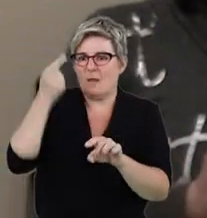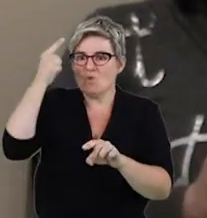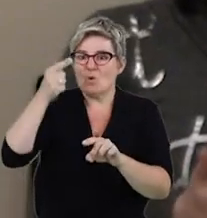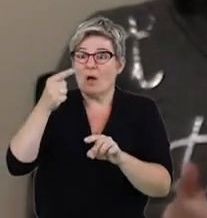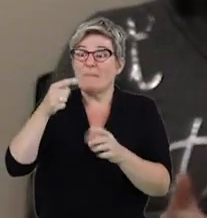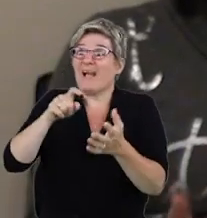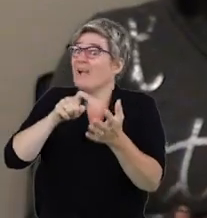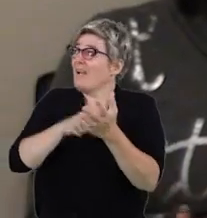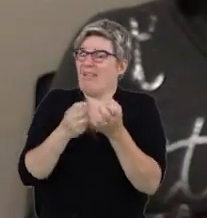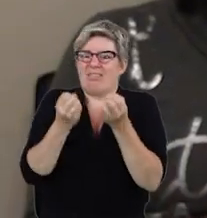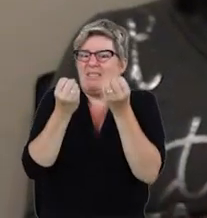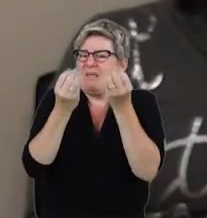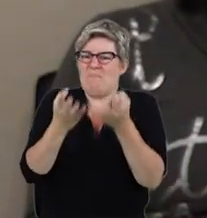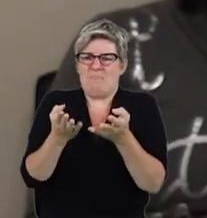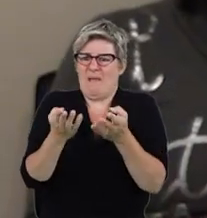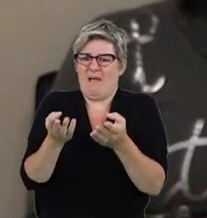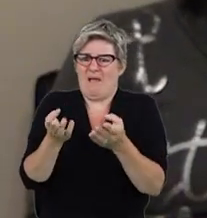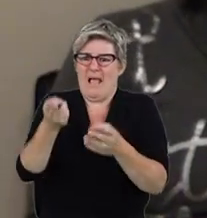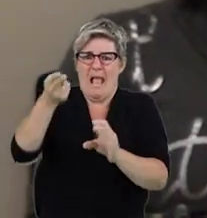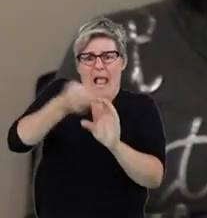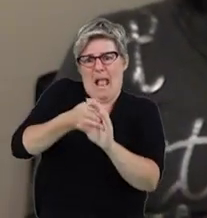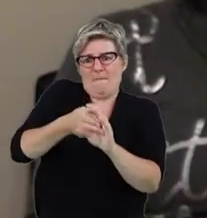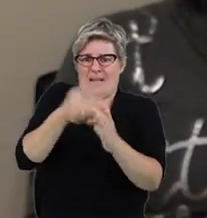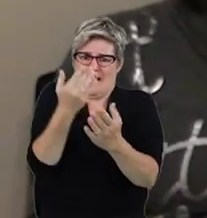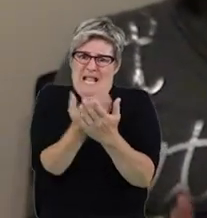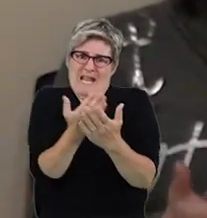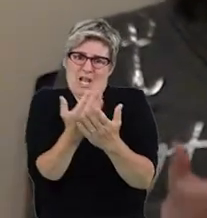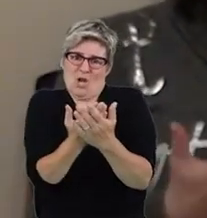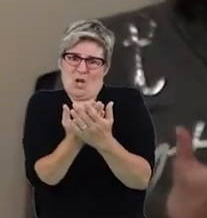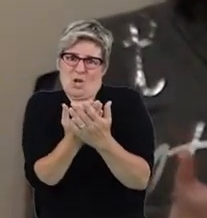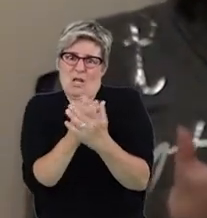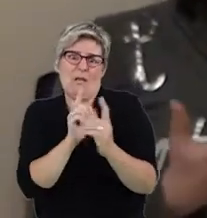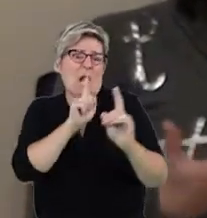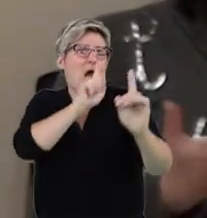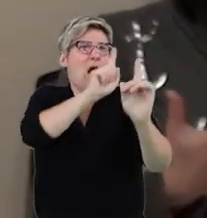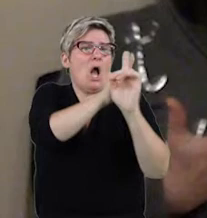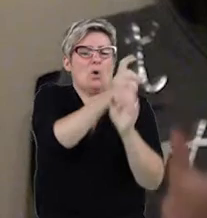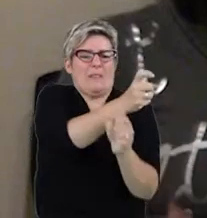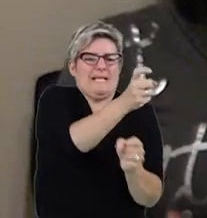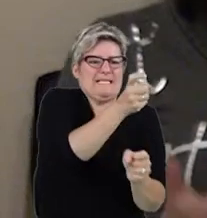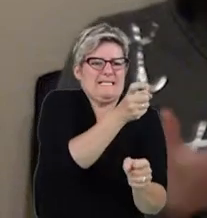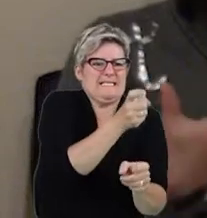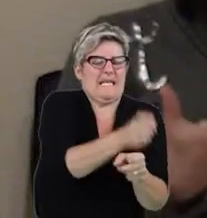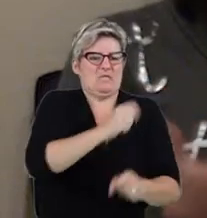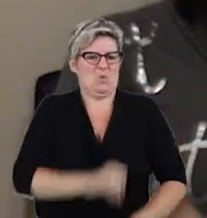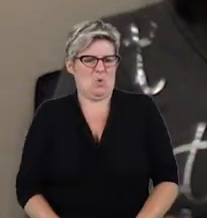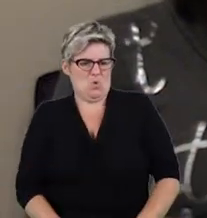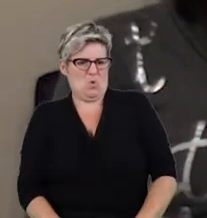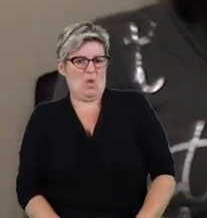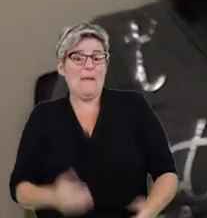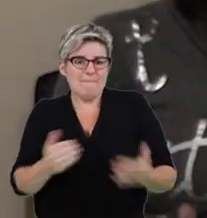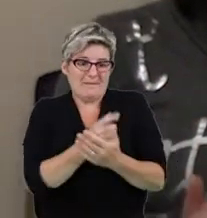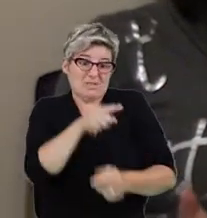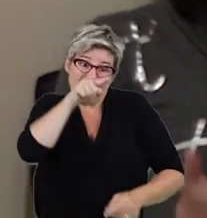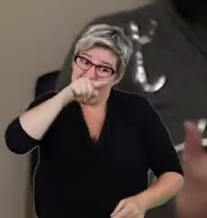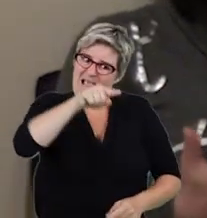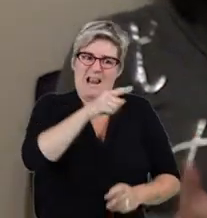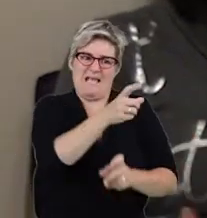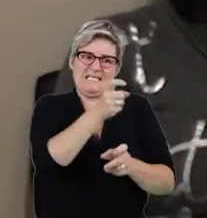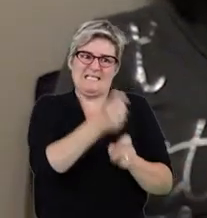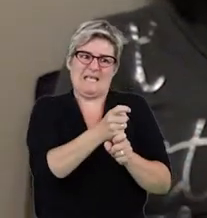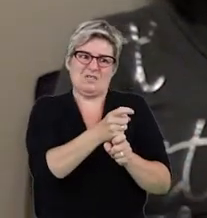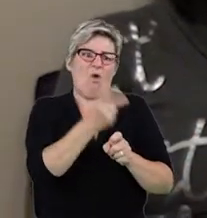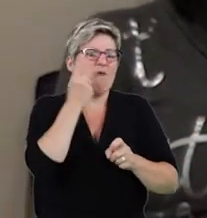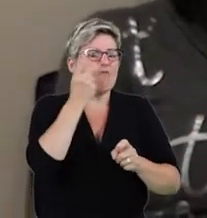on n'est pas dans l'école, là, je pense que c'est vraiment important de faire des rencontres avec la direction, parce que c'est